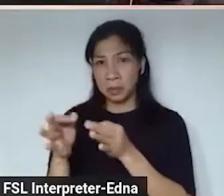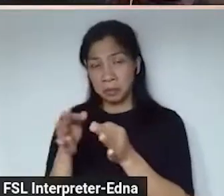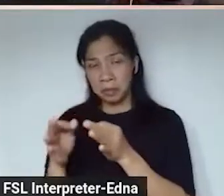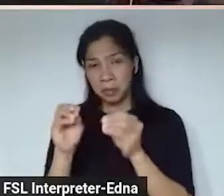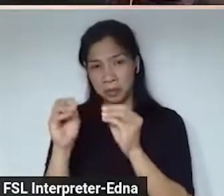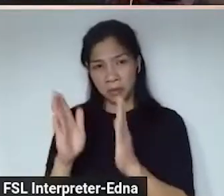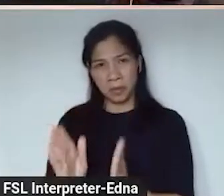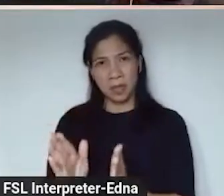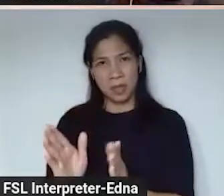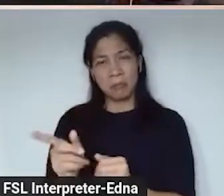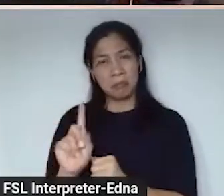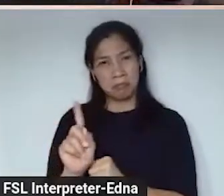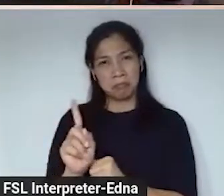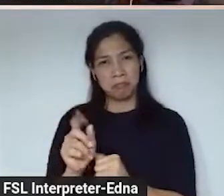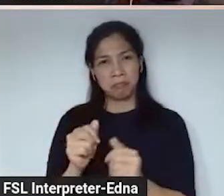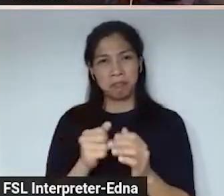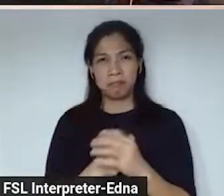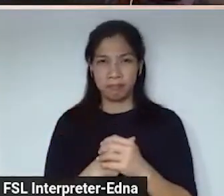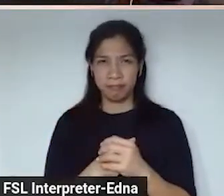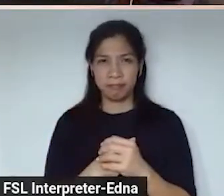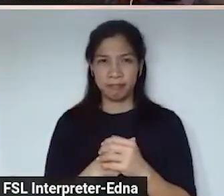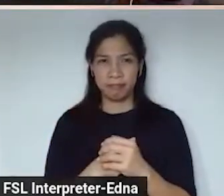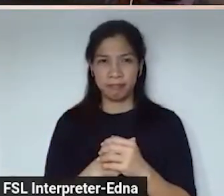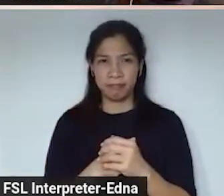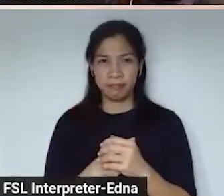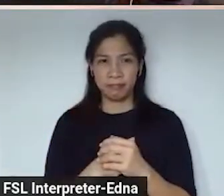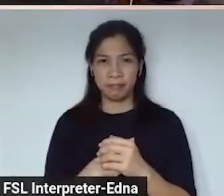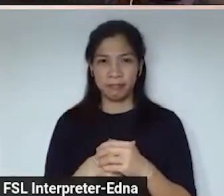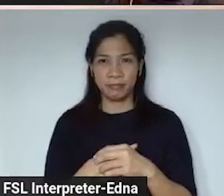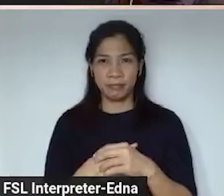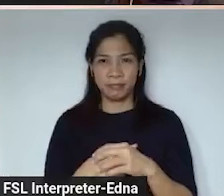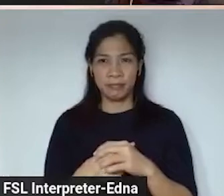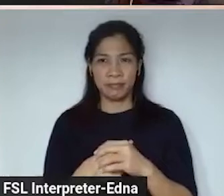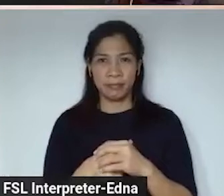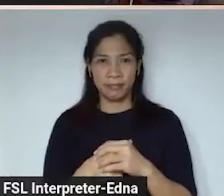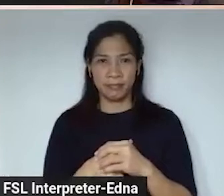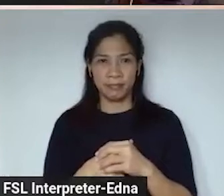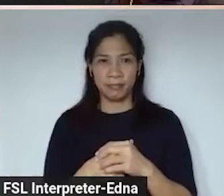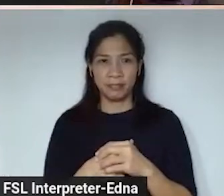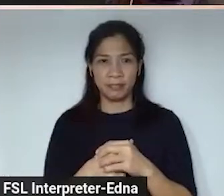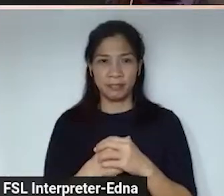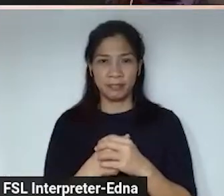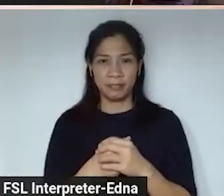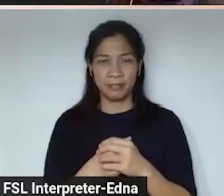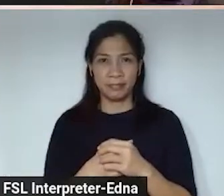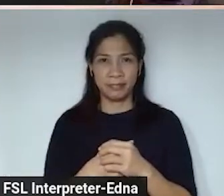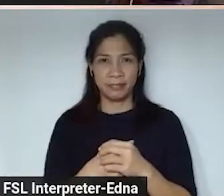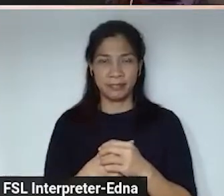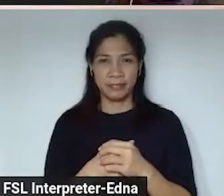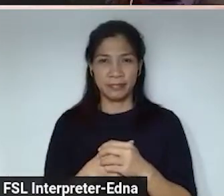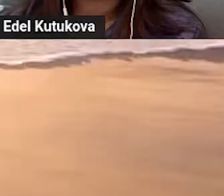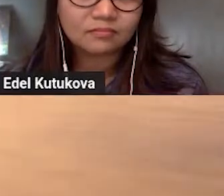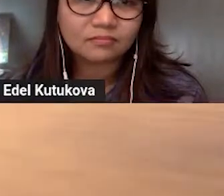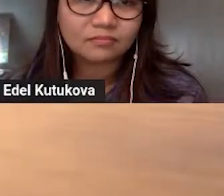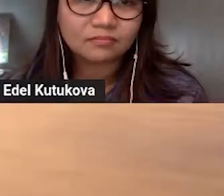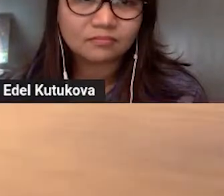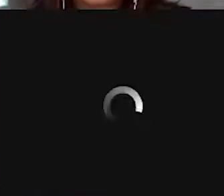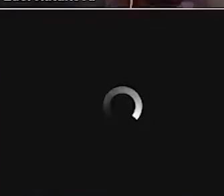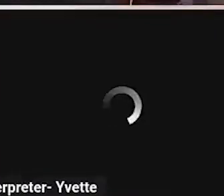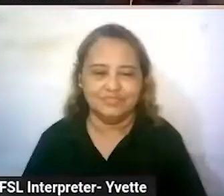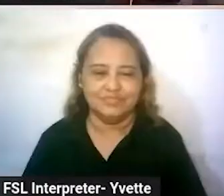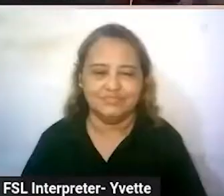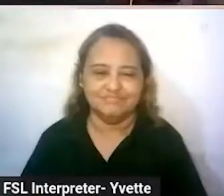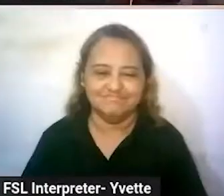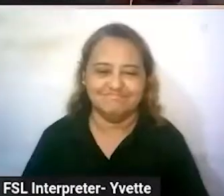of condition. Meron ba sayong nag-step up para sa'yo na gumawa nun? Actually, Miss Peggy, sad to